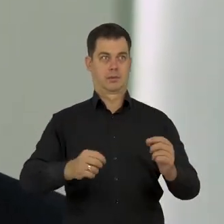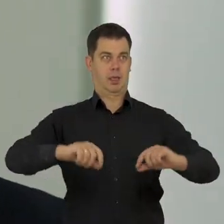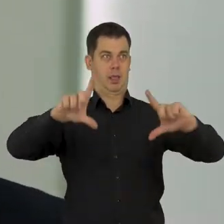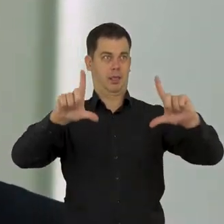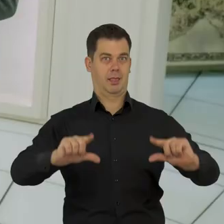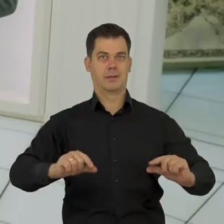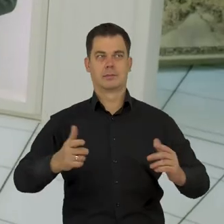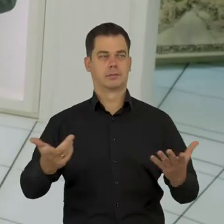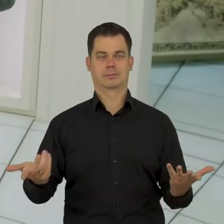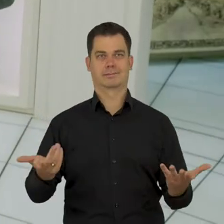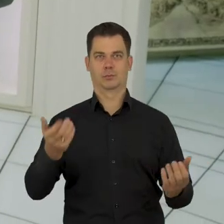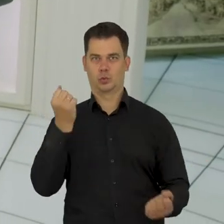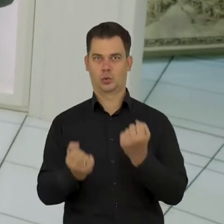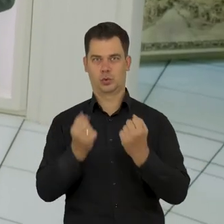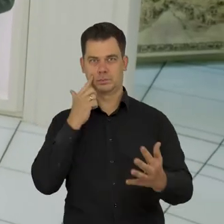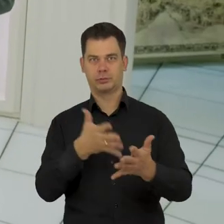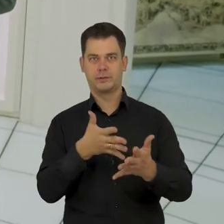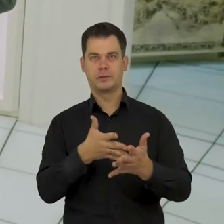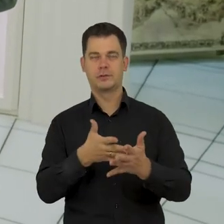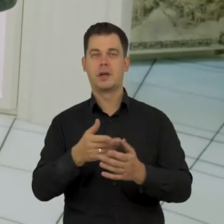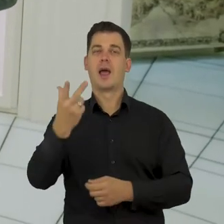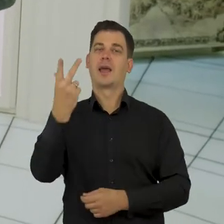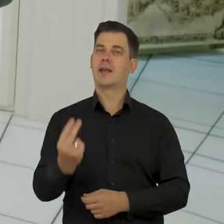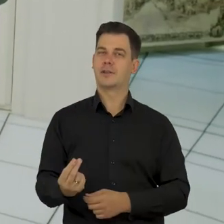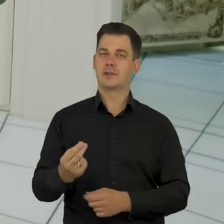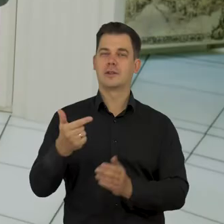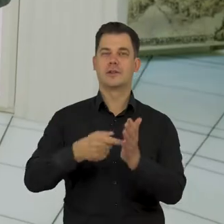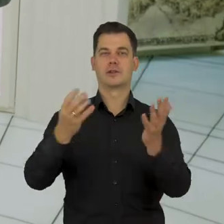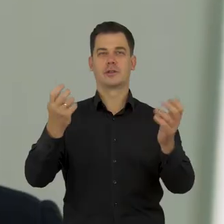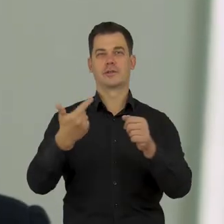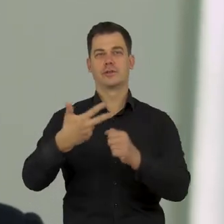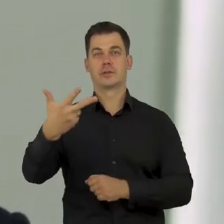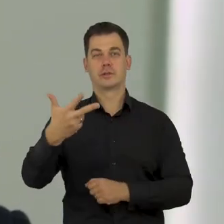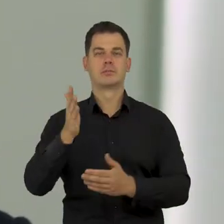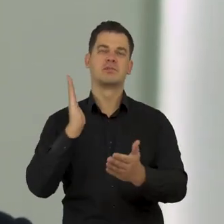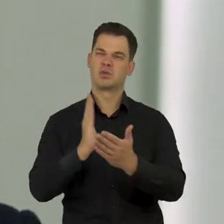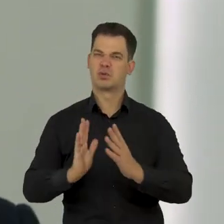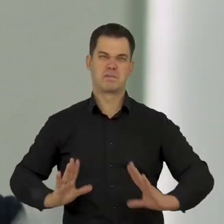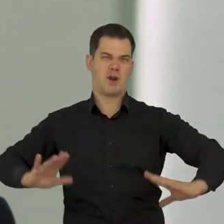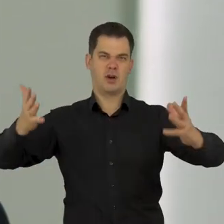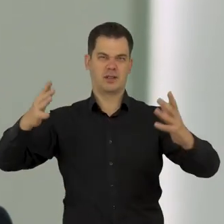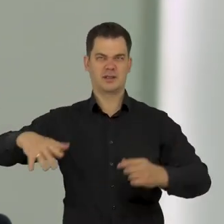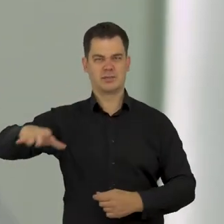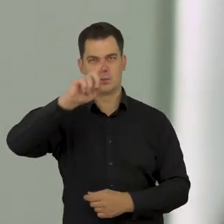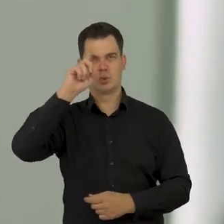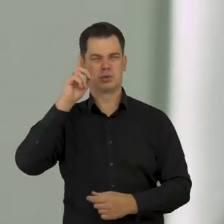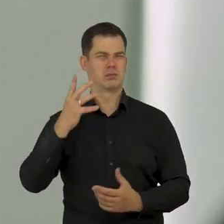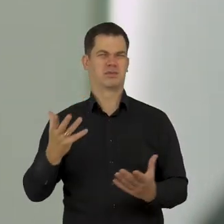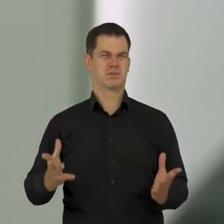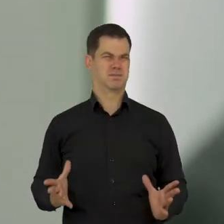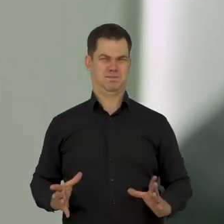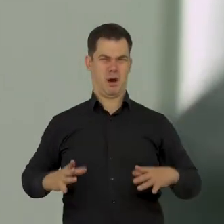dalej, i tak dalej. To było nie do zniesienia. I jesienią 23 w październiku zaczyna się